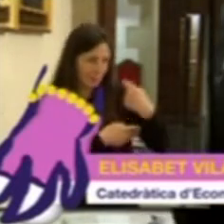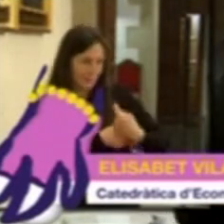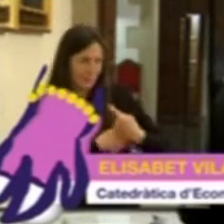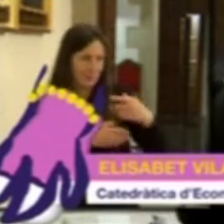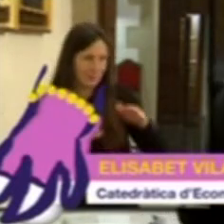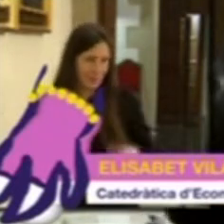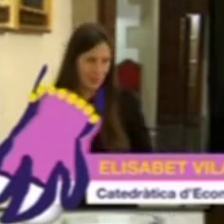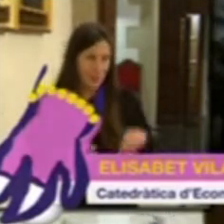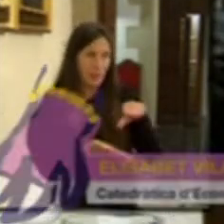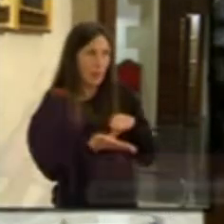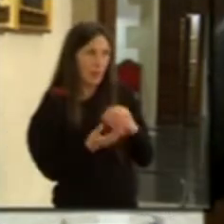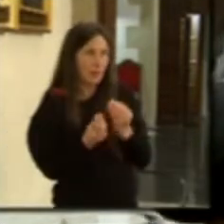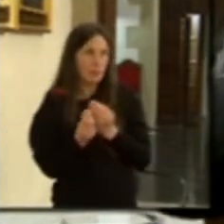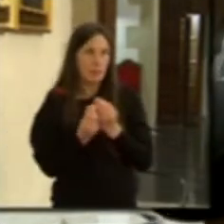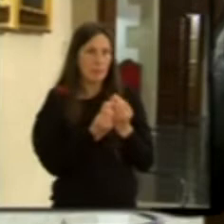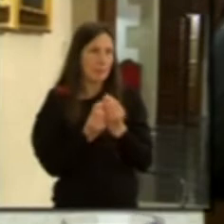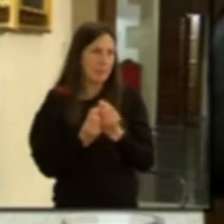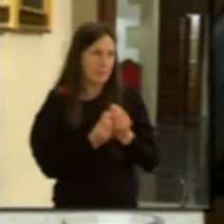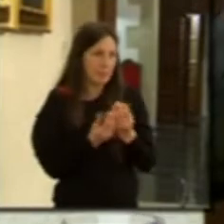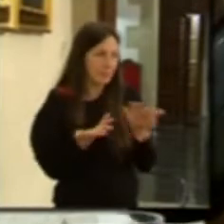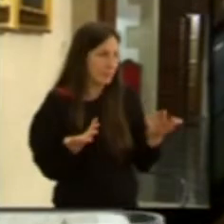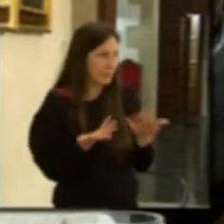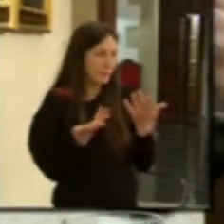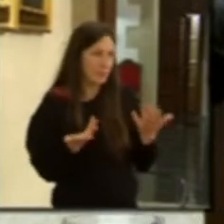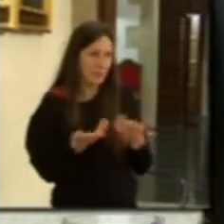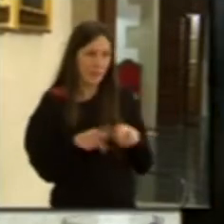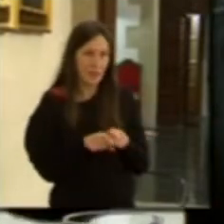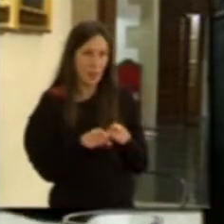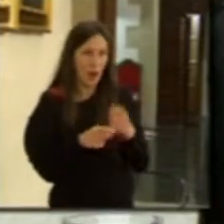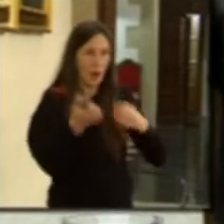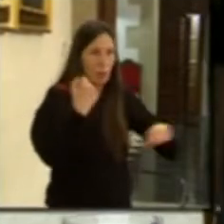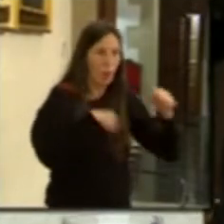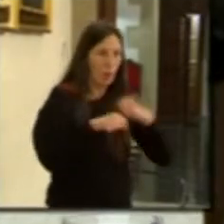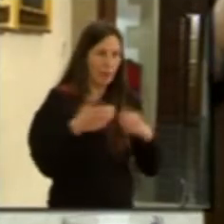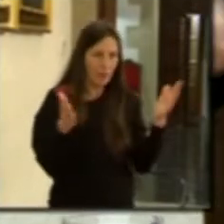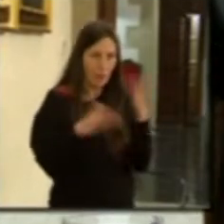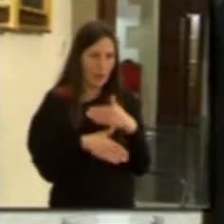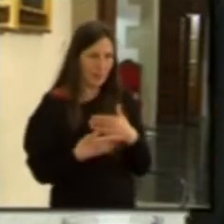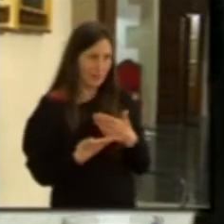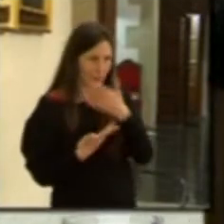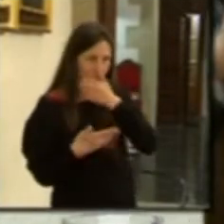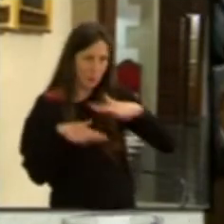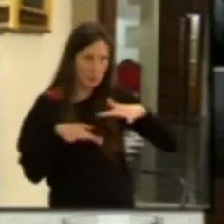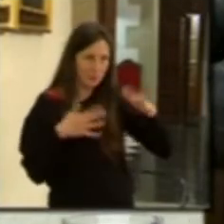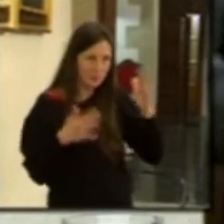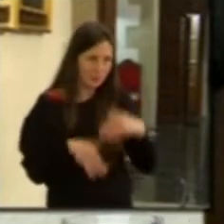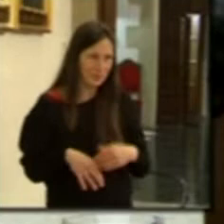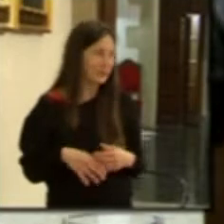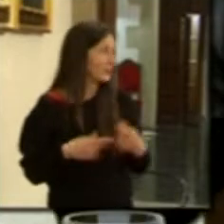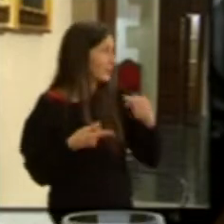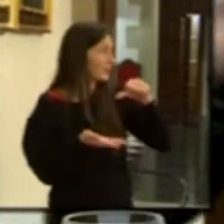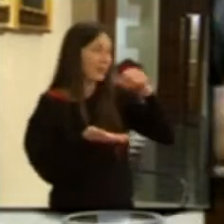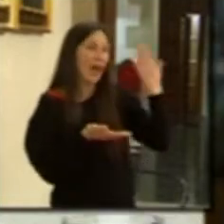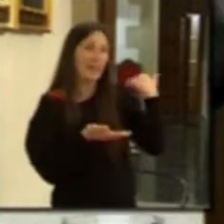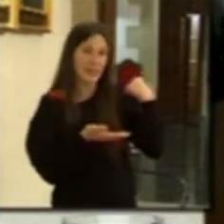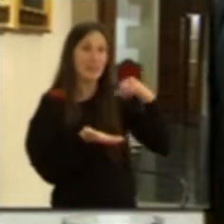ens estan quedant petites perquè hi ha menys mobilitat. Us deia jo d'Atenes, de Venècia, de Florència, que són ciutats obertes al